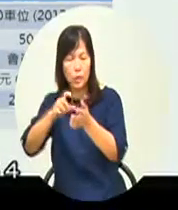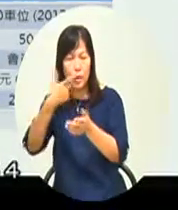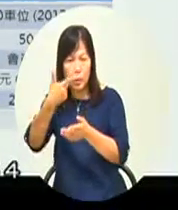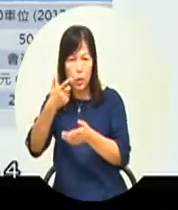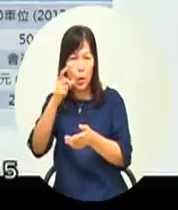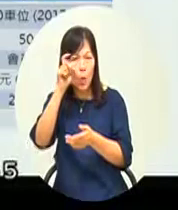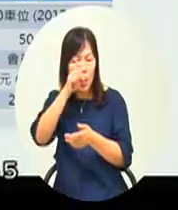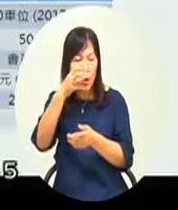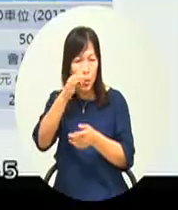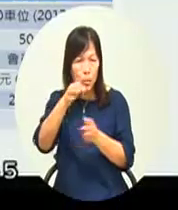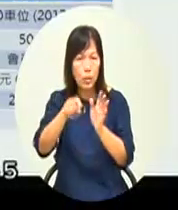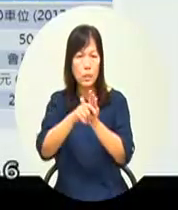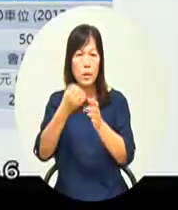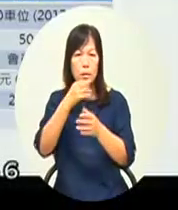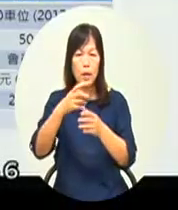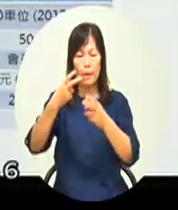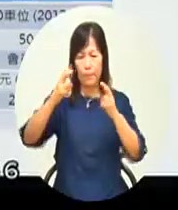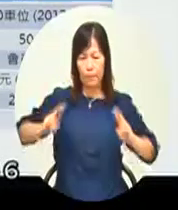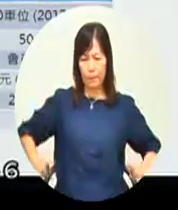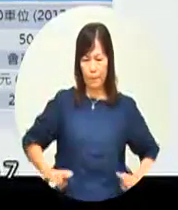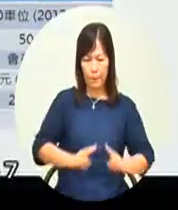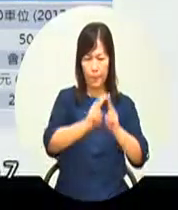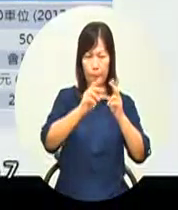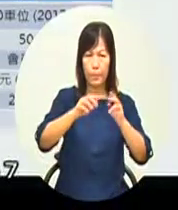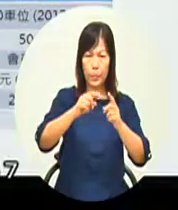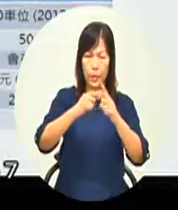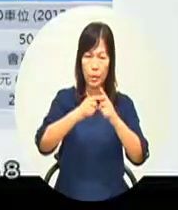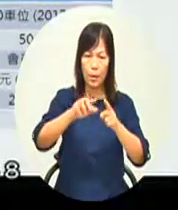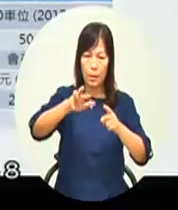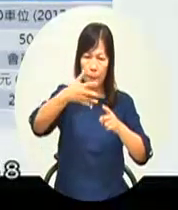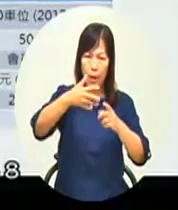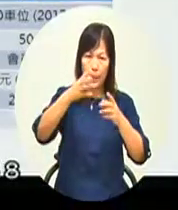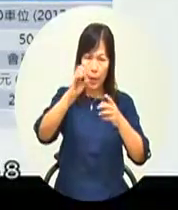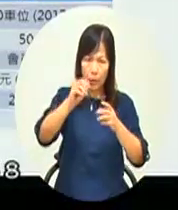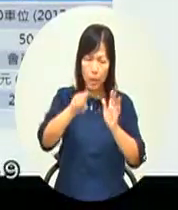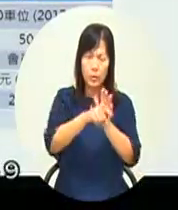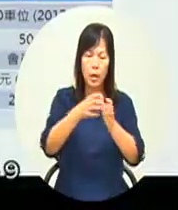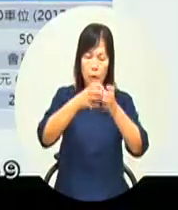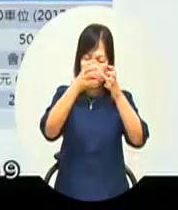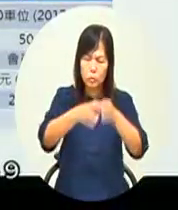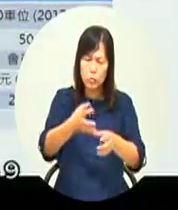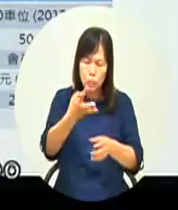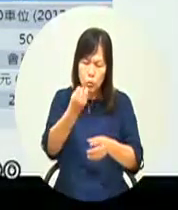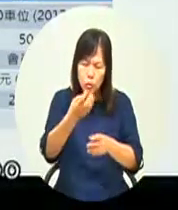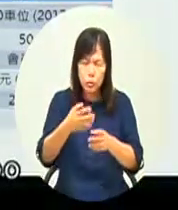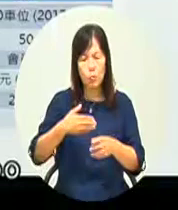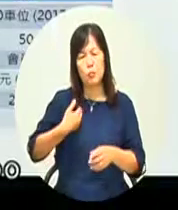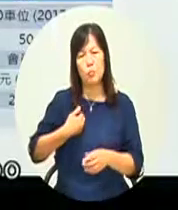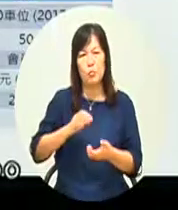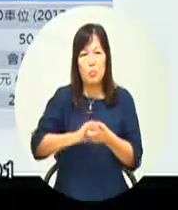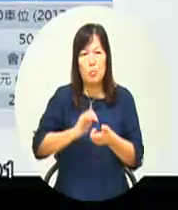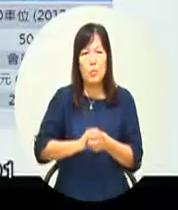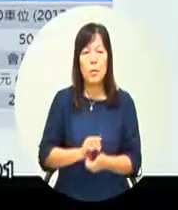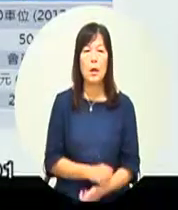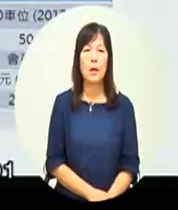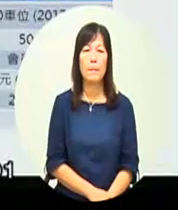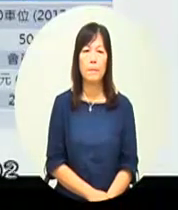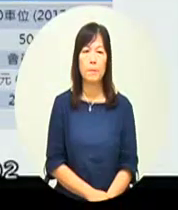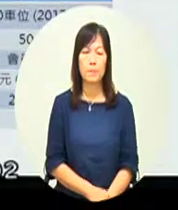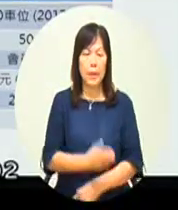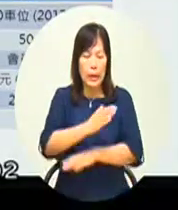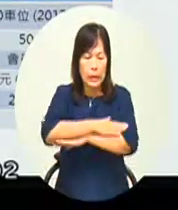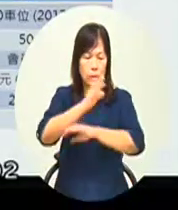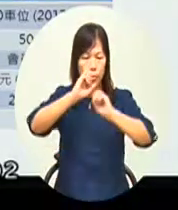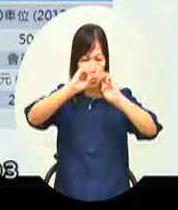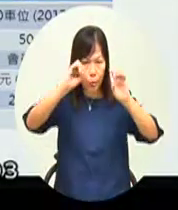包括市郊的人口数800万，那他建制方式我不是很确定、哦、那我们从新闻稿可以看到